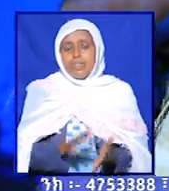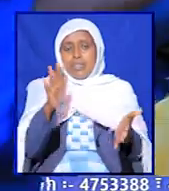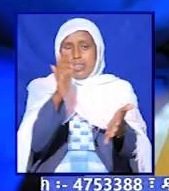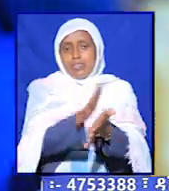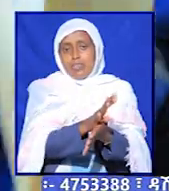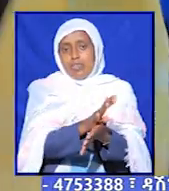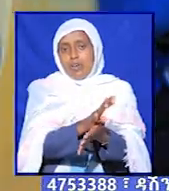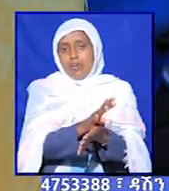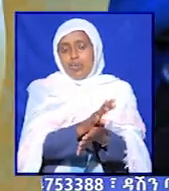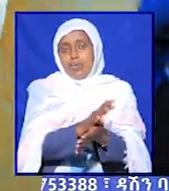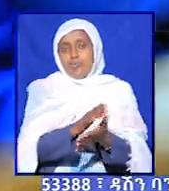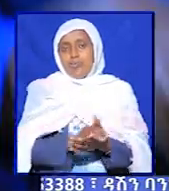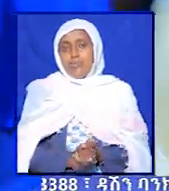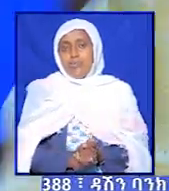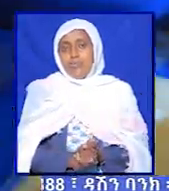ለጥፋለሁ። እንደዚህ